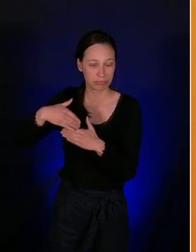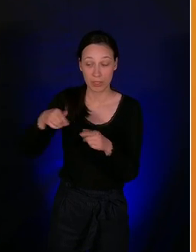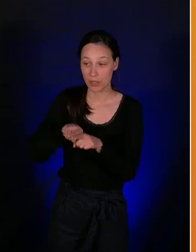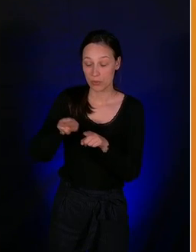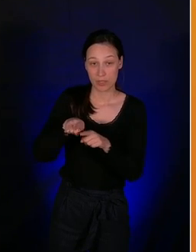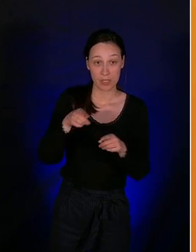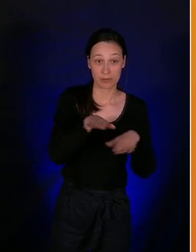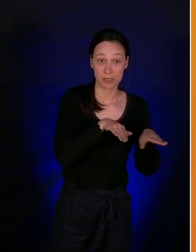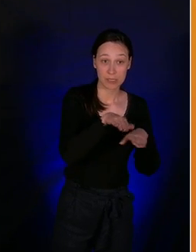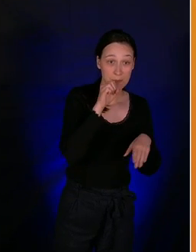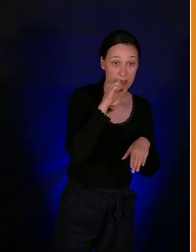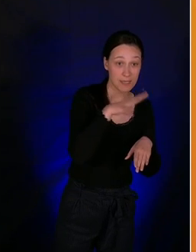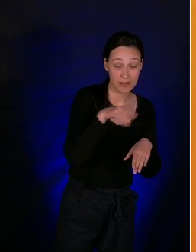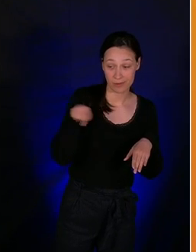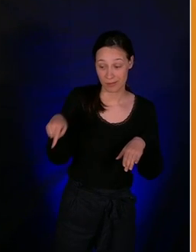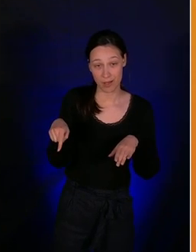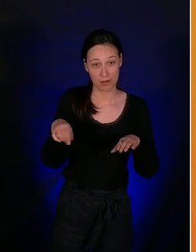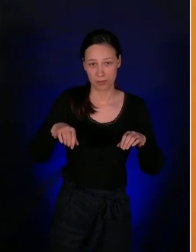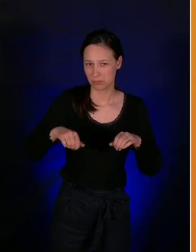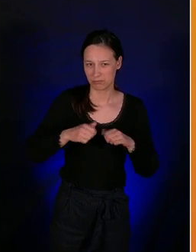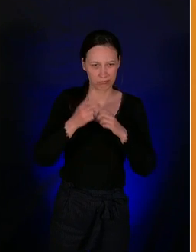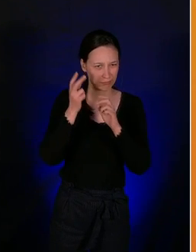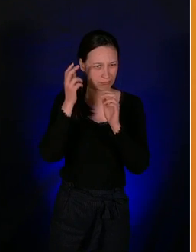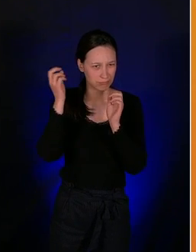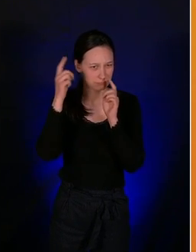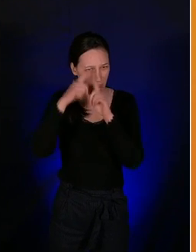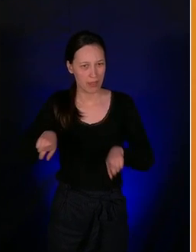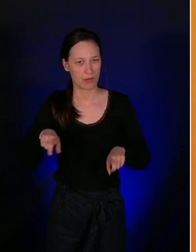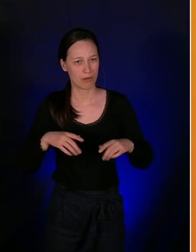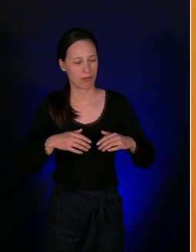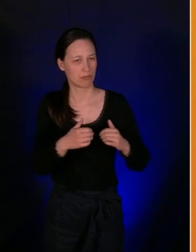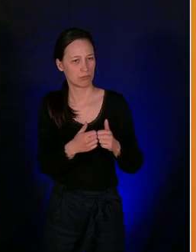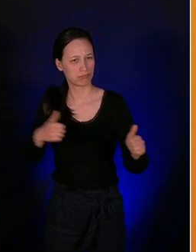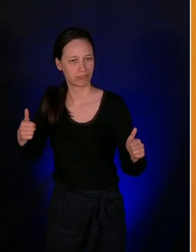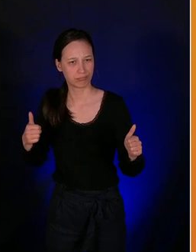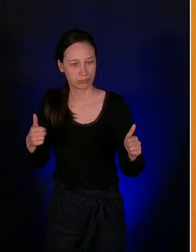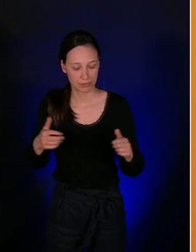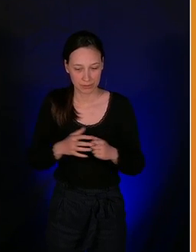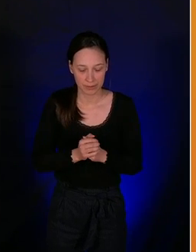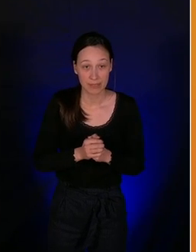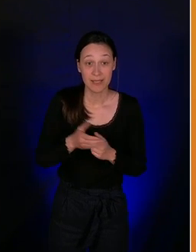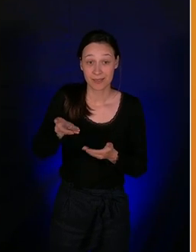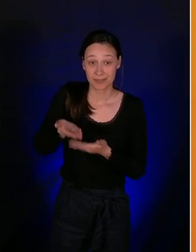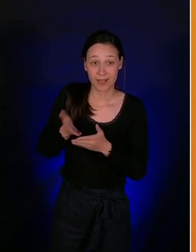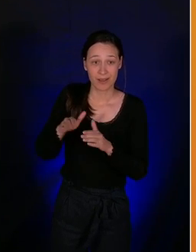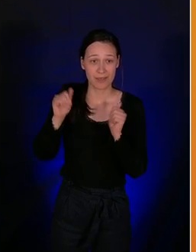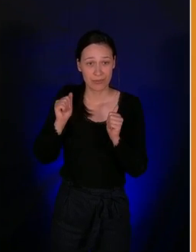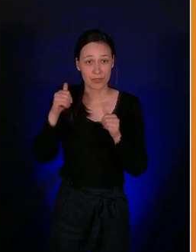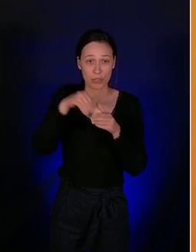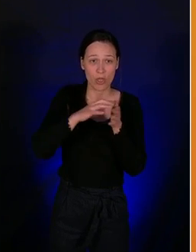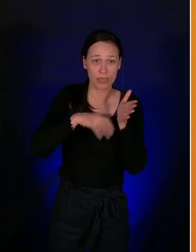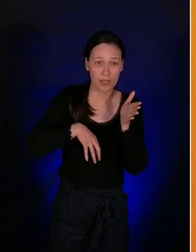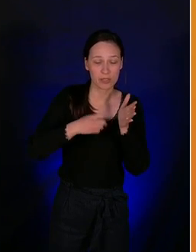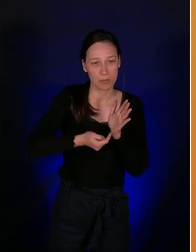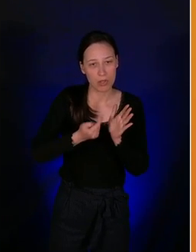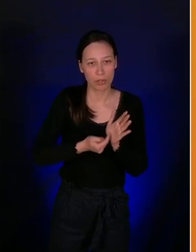système capitaliste. Le choix a été fait afin de ne pas le répéter tout au long du texte pour ne pas être redondant. Quelques